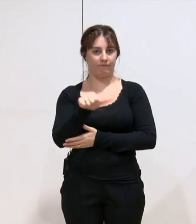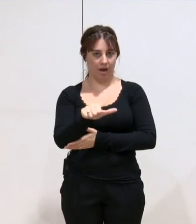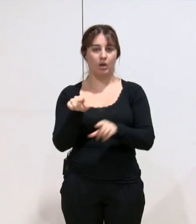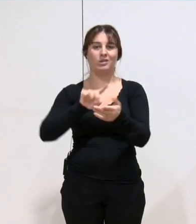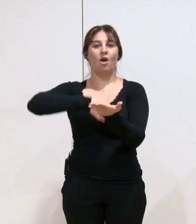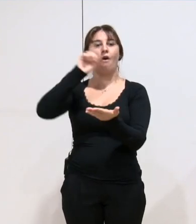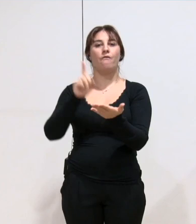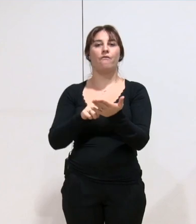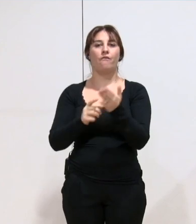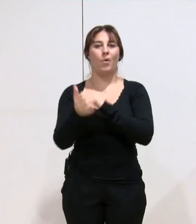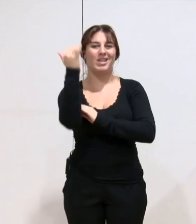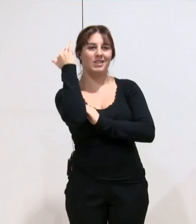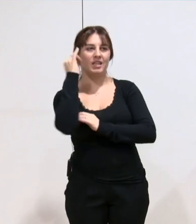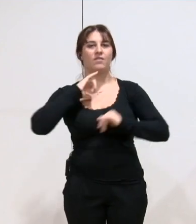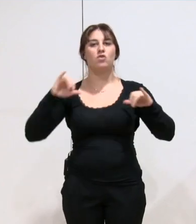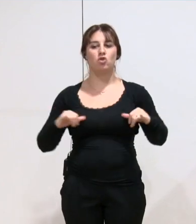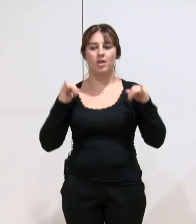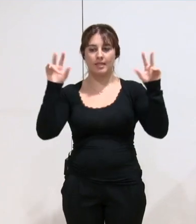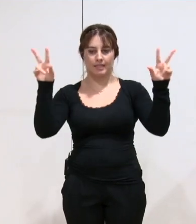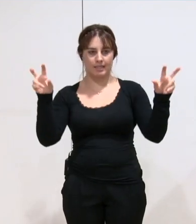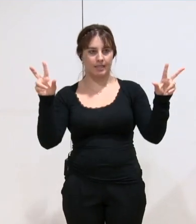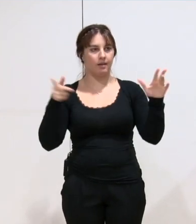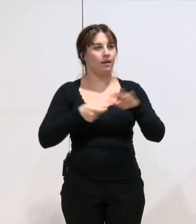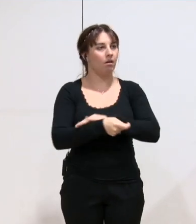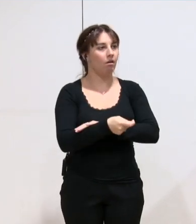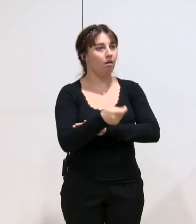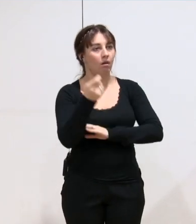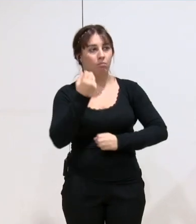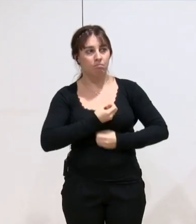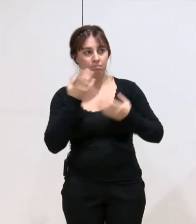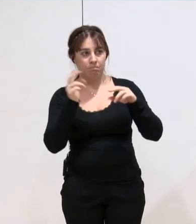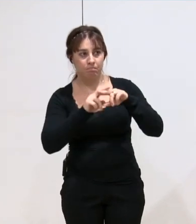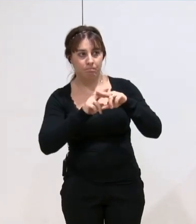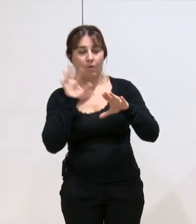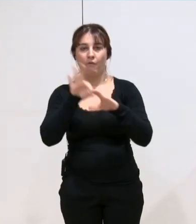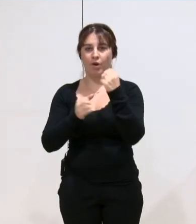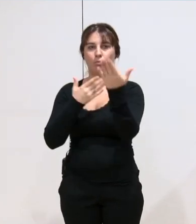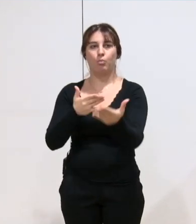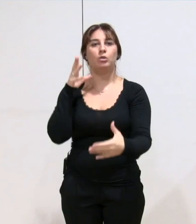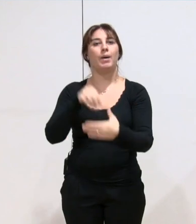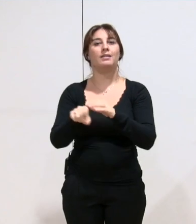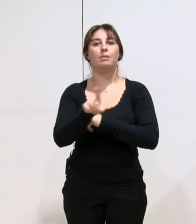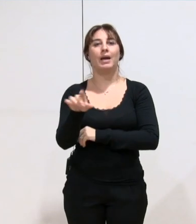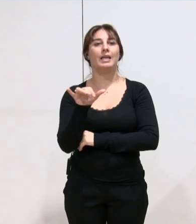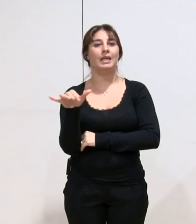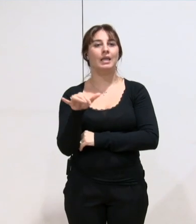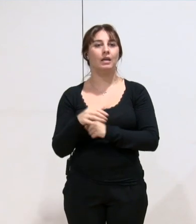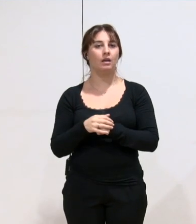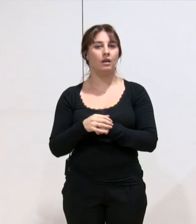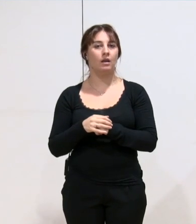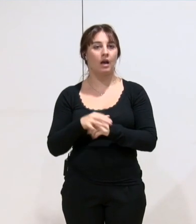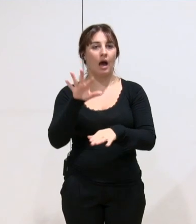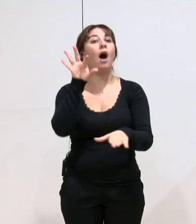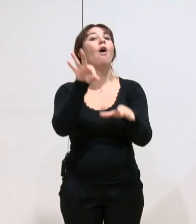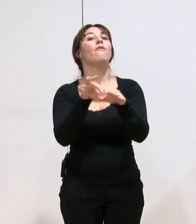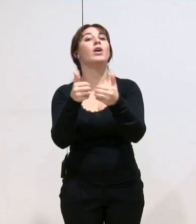Initiative Jeunesse. Les interventions ? Non, je la mets aux voix. Qui ne prend pas part au vote ? Ah, vote séparé,